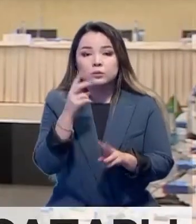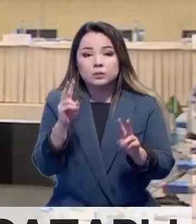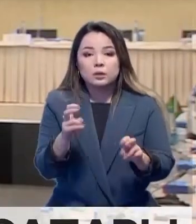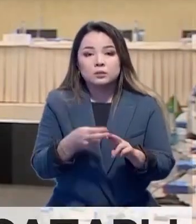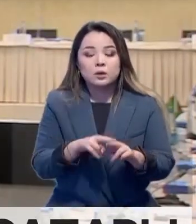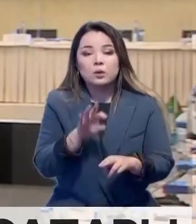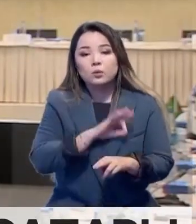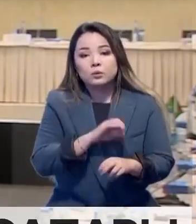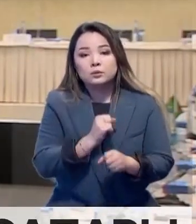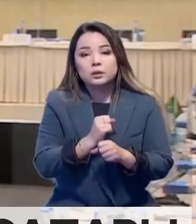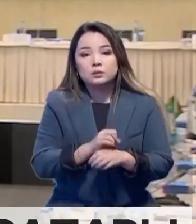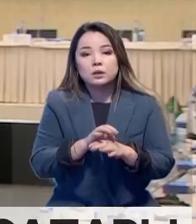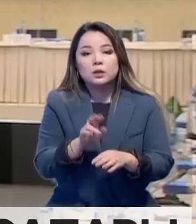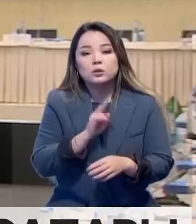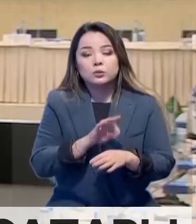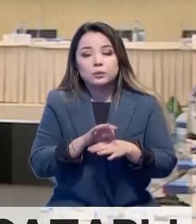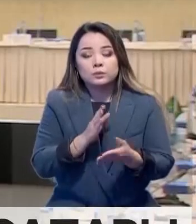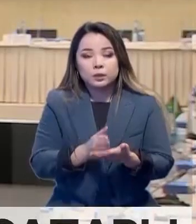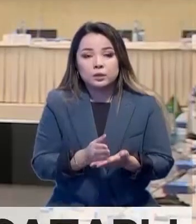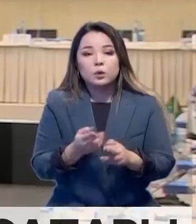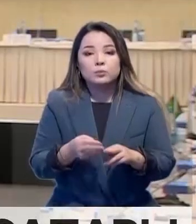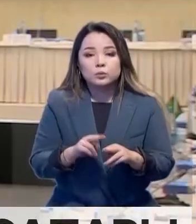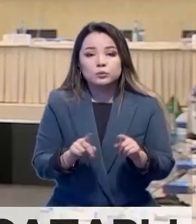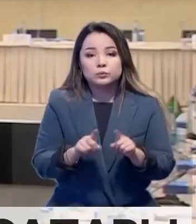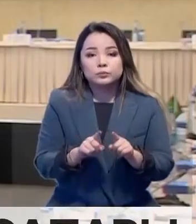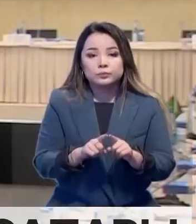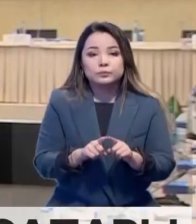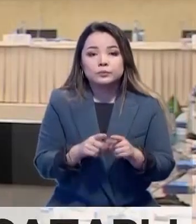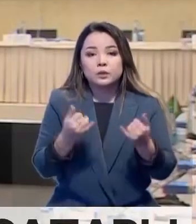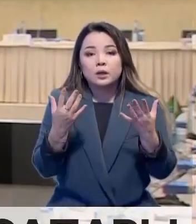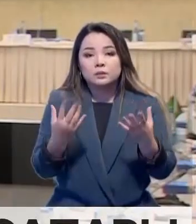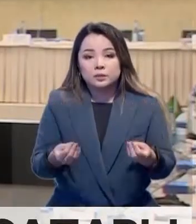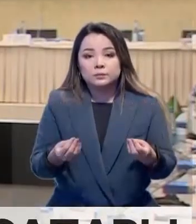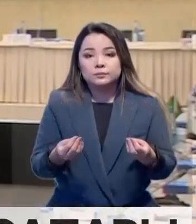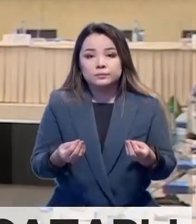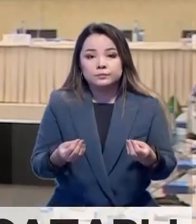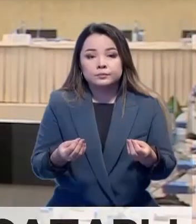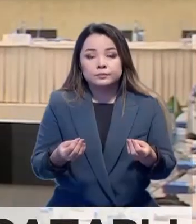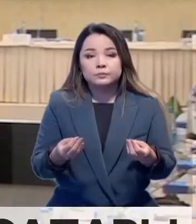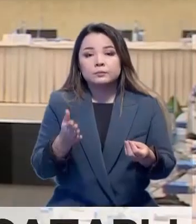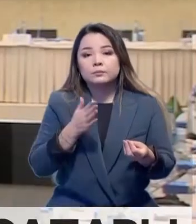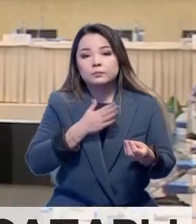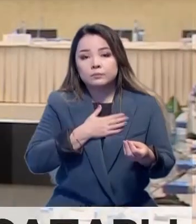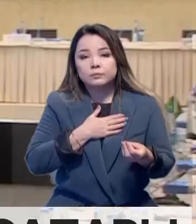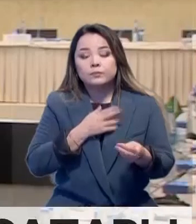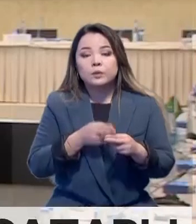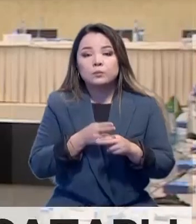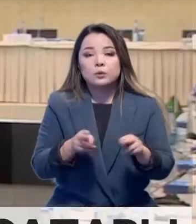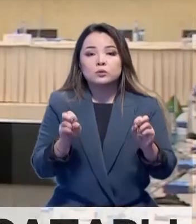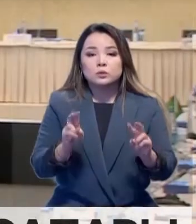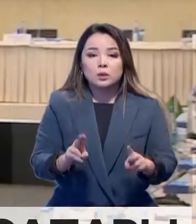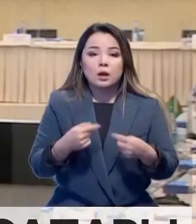қолдану бойынша жұмыс жүргізіп жатырмыз. Бұл дегеніміз өткені қазіргі кезде бізде темір